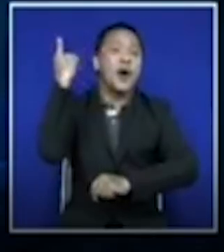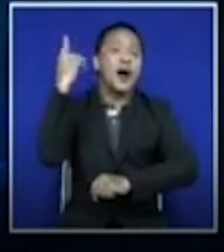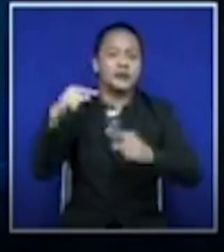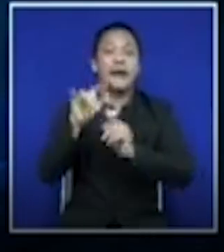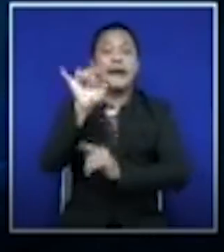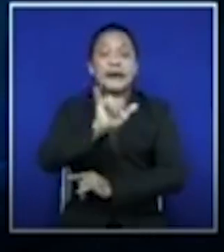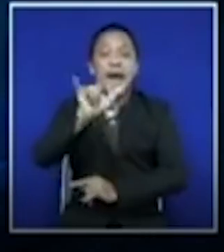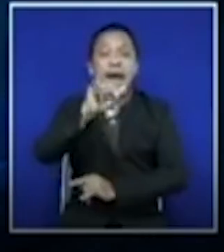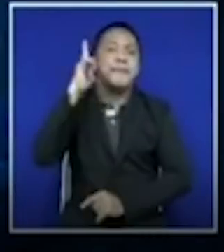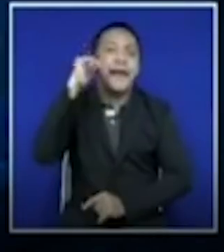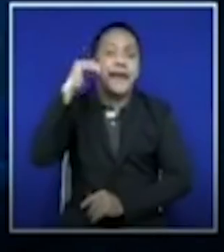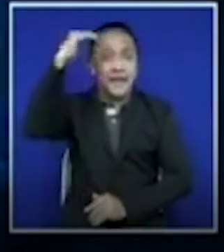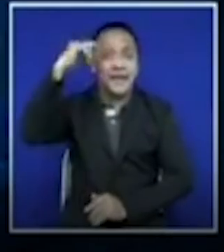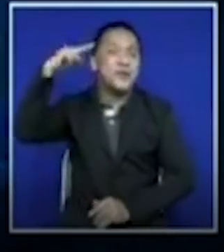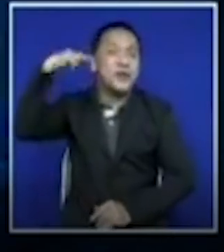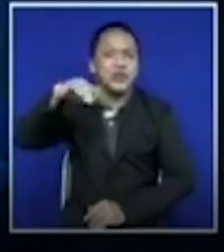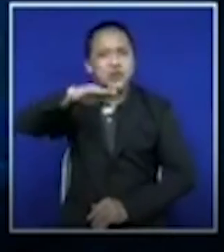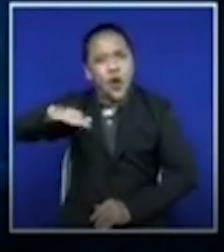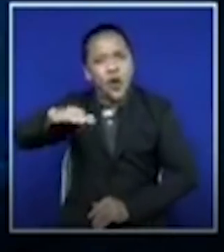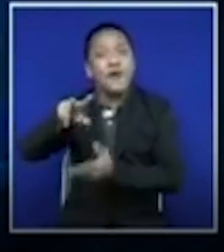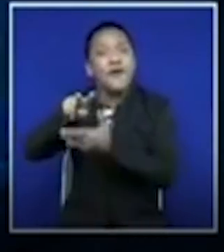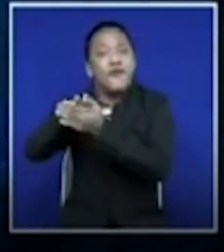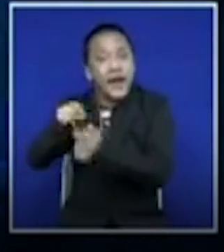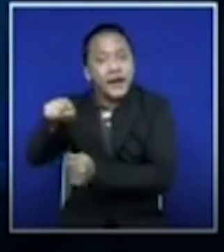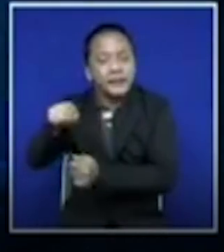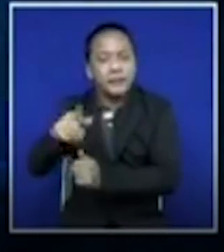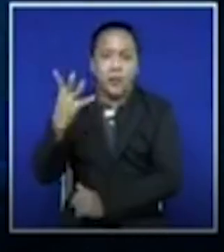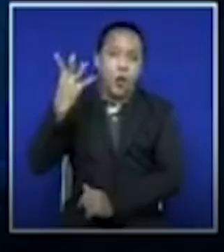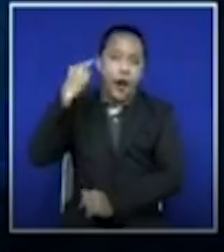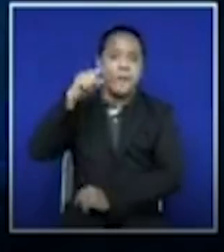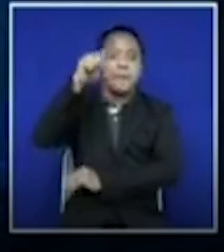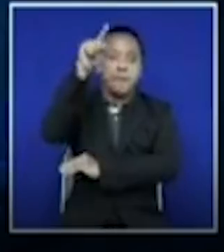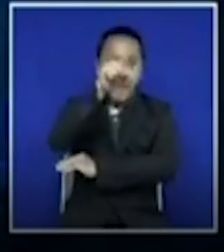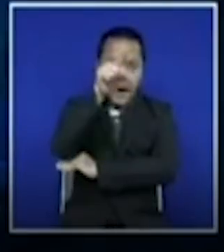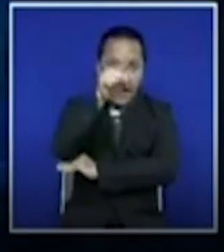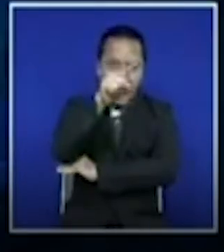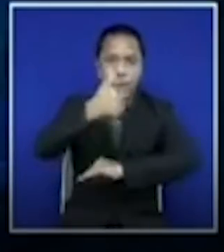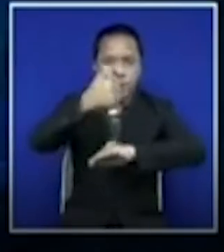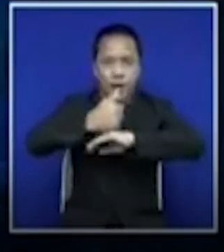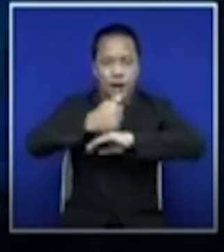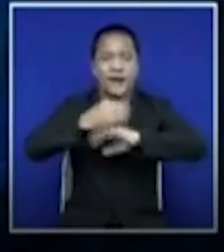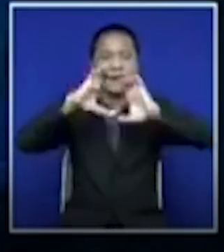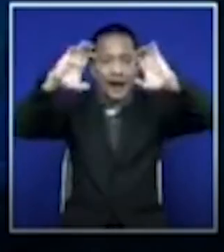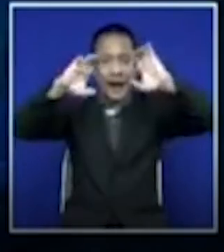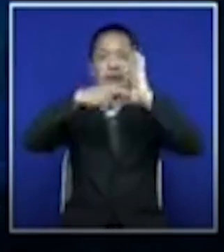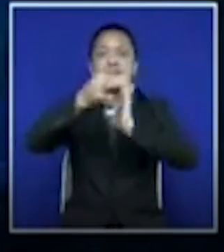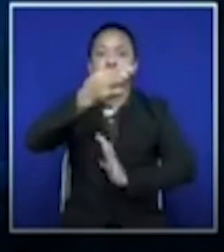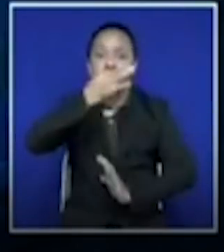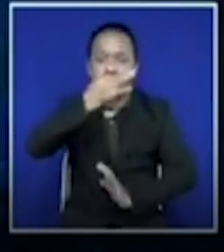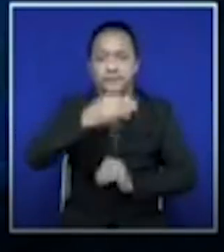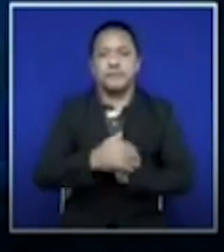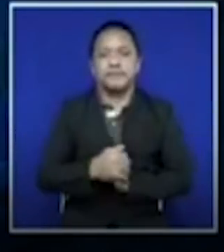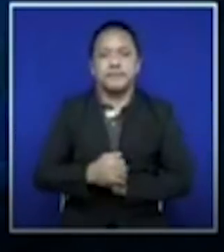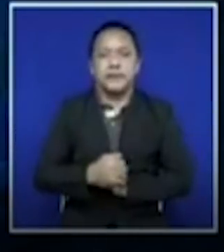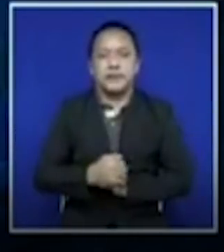าติเขาเป็นแม่เป็นพี่สาวเป็นน้องสะใภ้เมื่อวานนี้ช่วงบ่ายนะครับท่านผู้ว่าราชการจังหวัดสมุทรสา